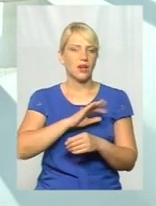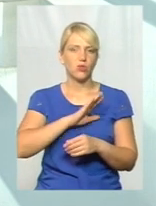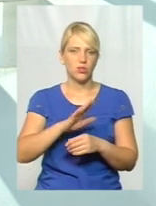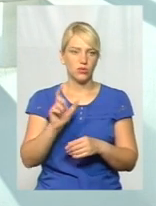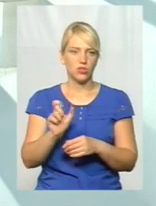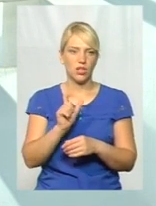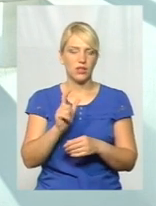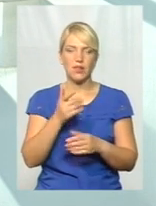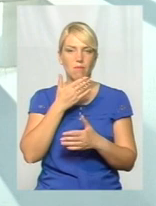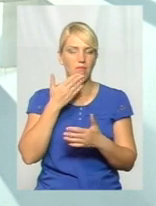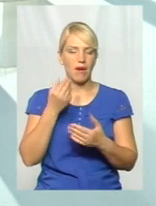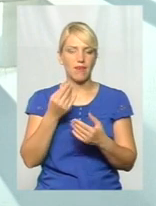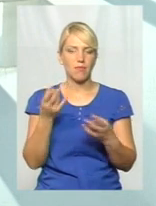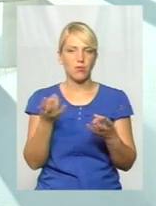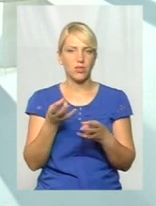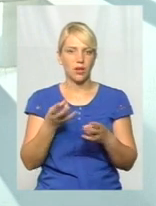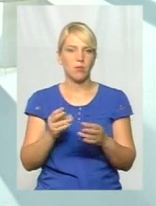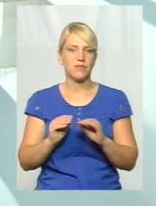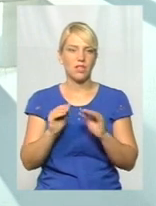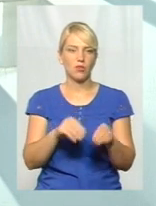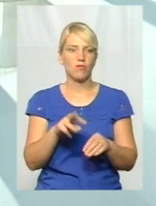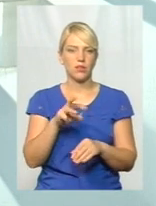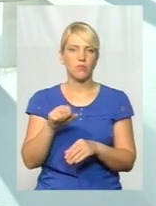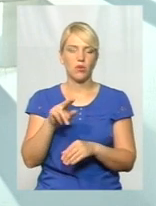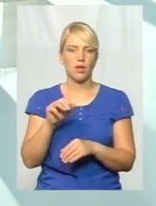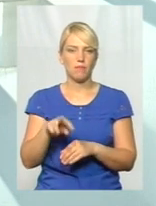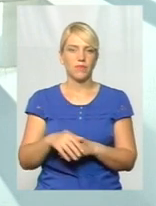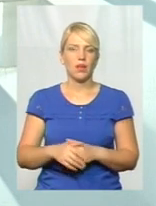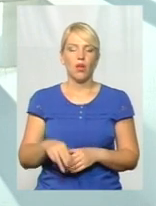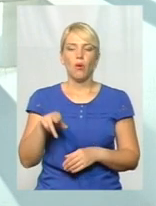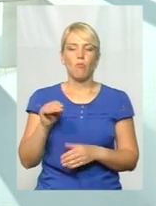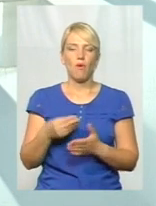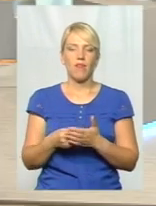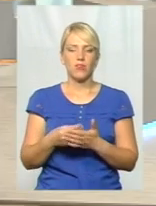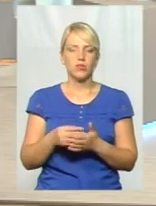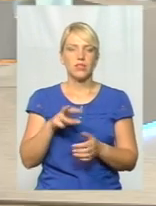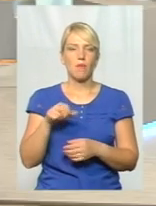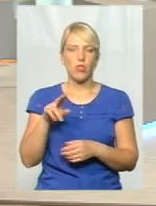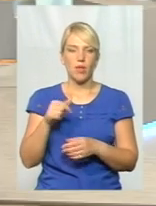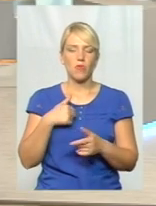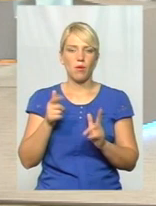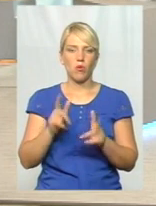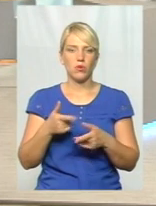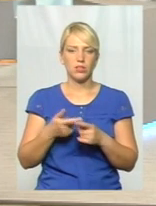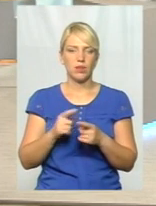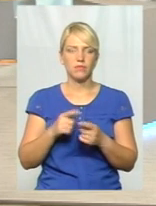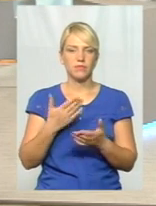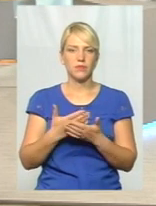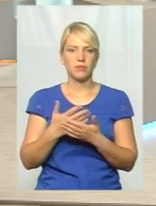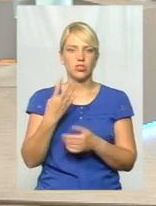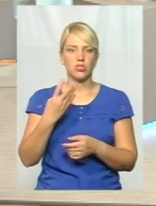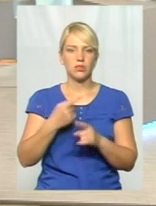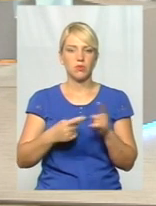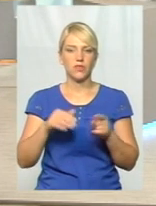нема доцільності там встановлювати даний модем. Ну, по вартісті модему я погоджуюсь, що там порядка 4,5